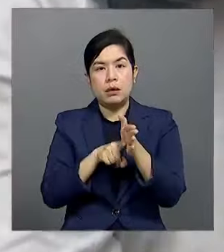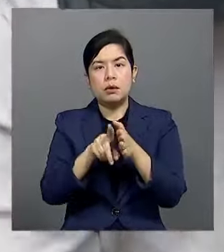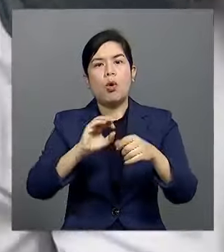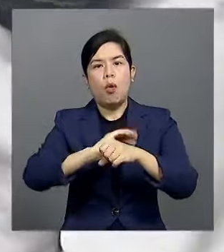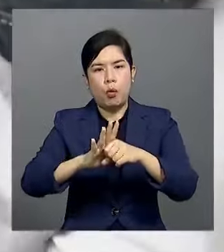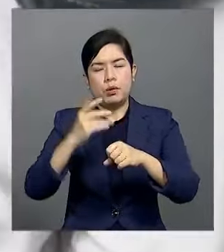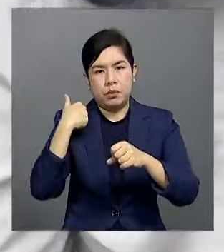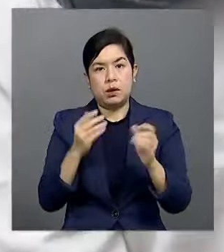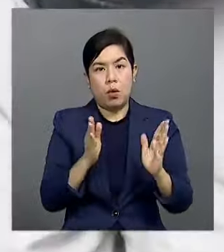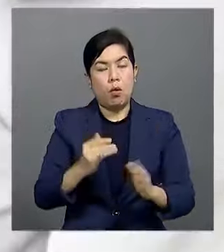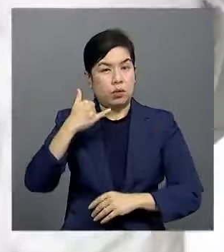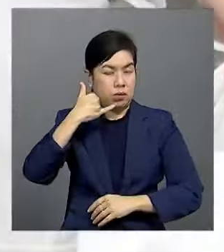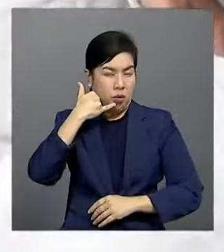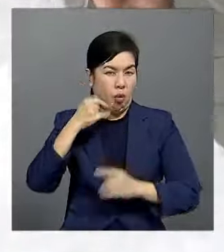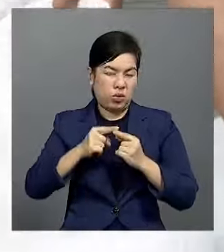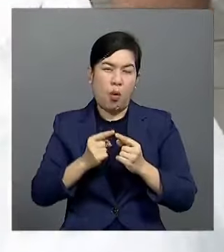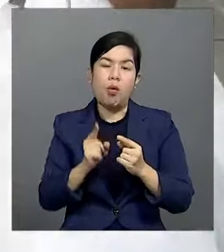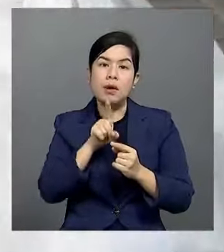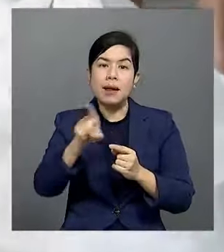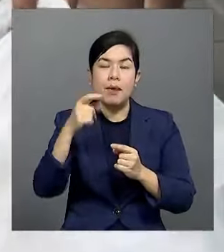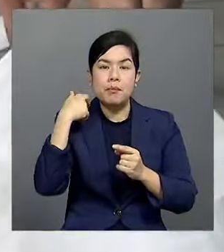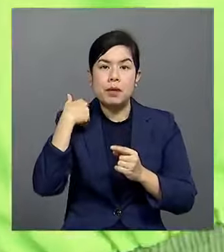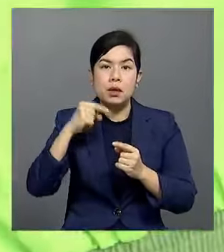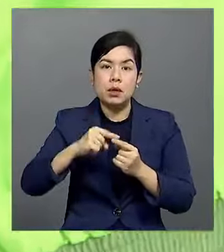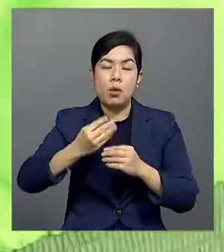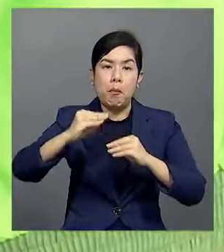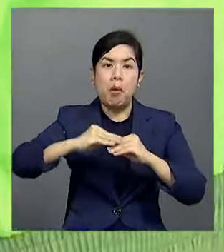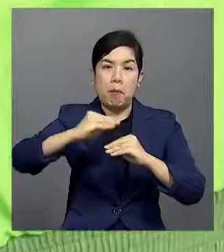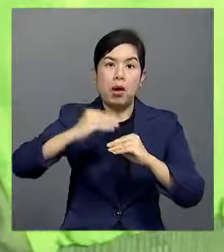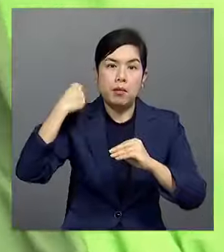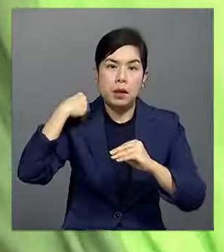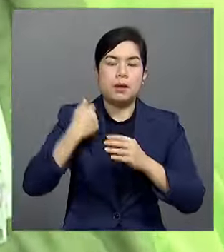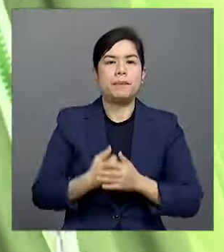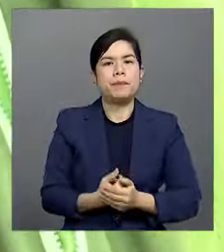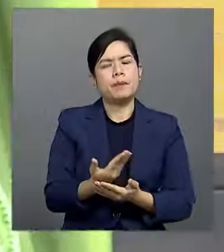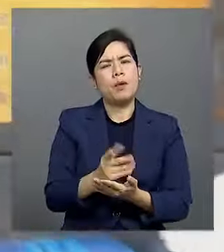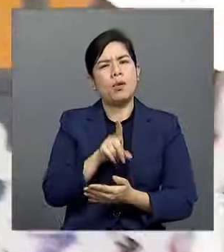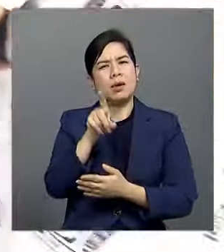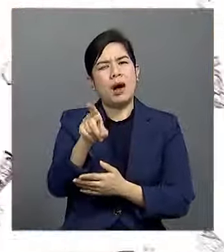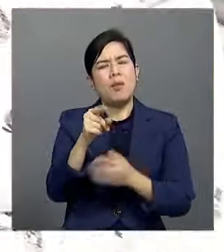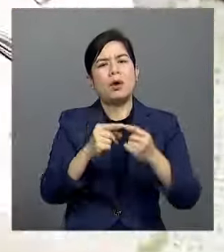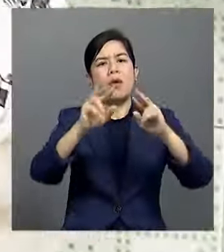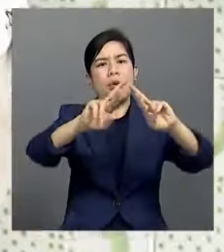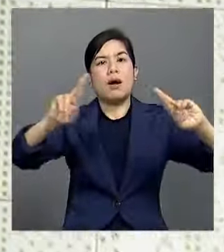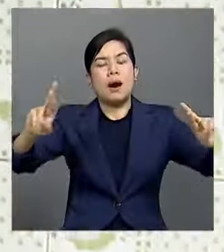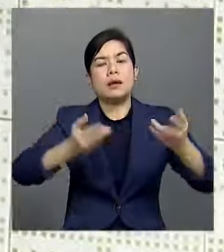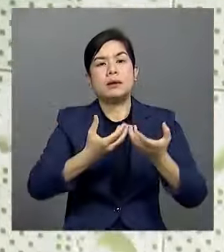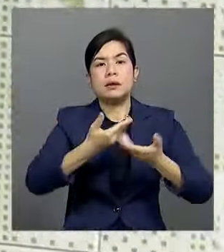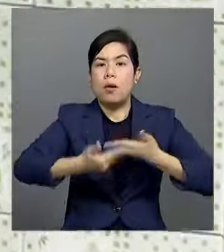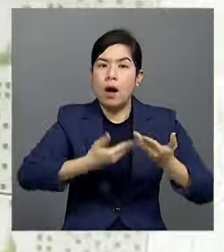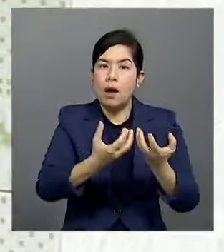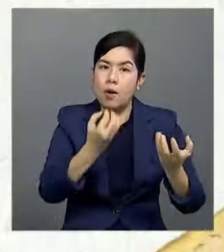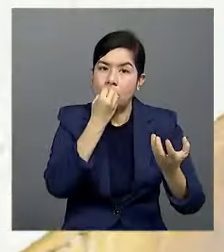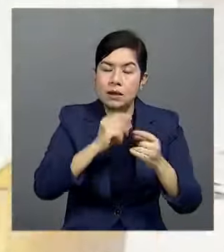วเลย อย่างนี้เวลาที่เราไปรับสินค้าจากร้านค้ามาเราเคยสังเกตไหมคะว่าโอ้โหปัจจุบันนี้โอ้โหขยะพลาสติกมันเยอะมากกว่าเมื่อก่อนเยอะเล